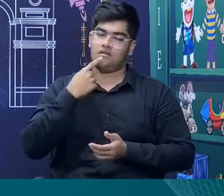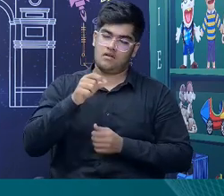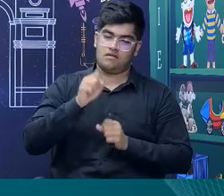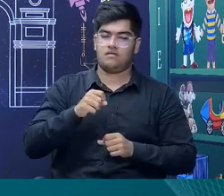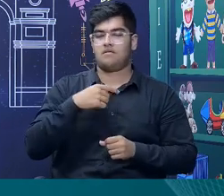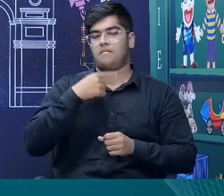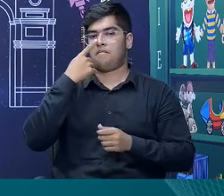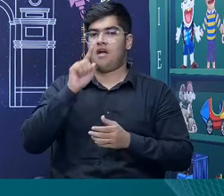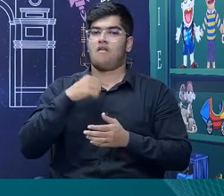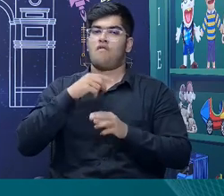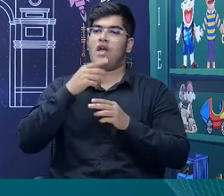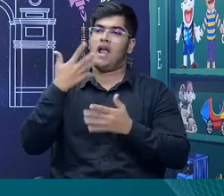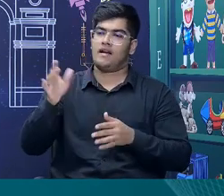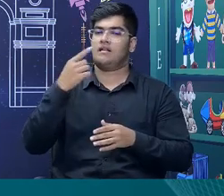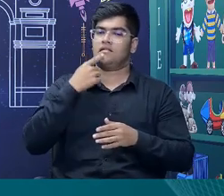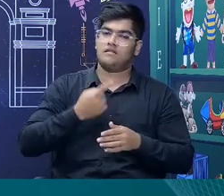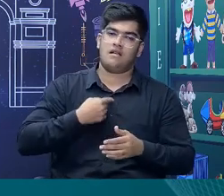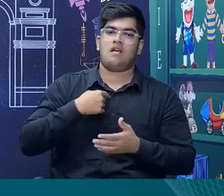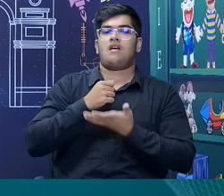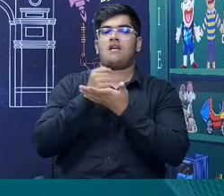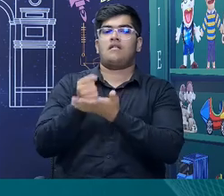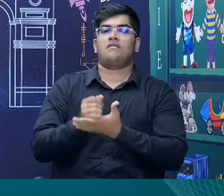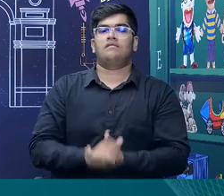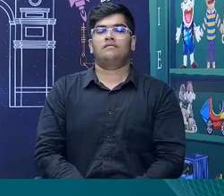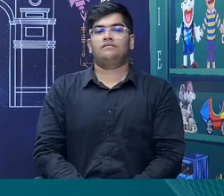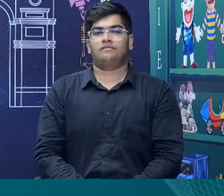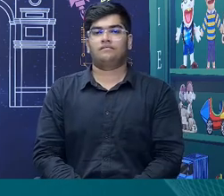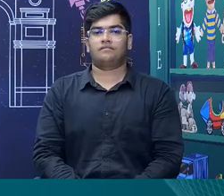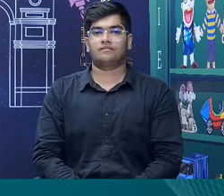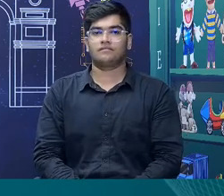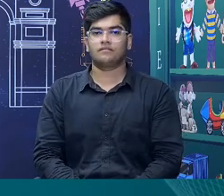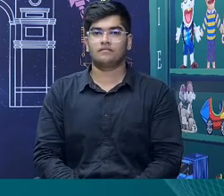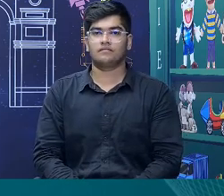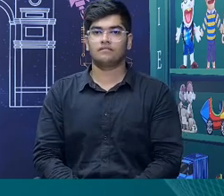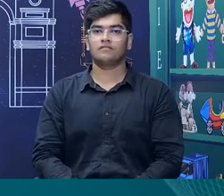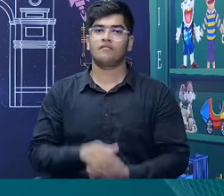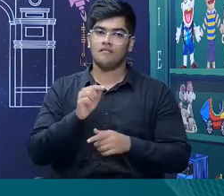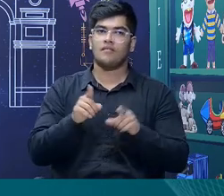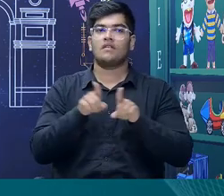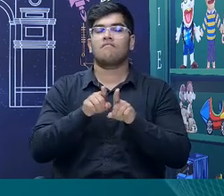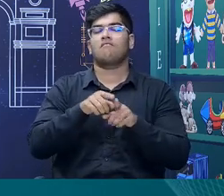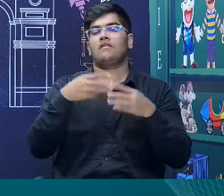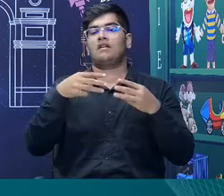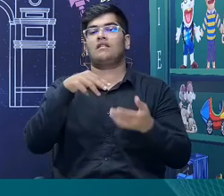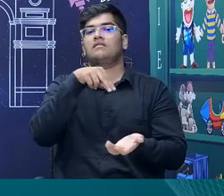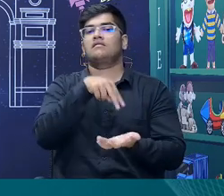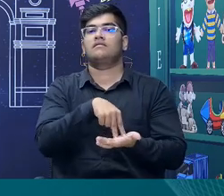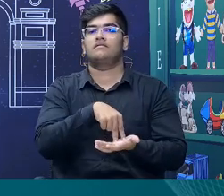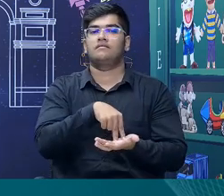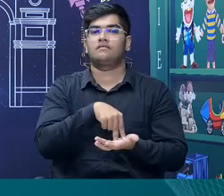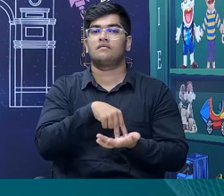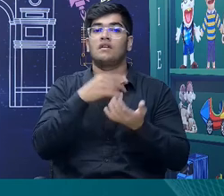बिल्कुल मां आप जो कहेंगे वो मैं आपके लिए करूंगा तो इसी तरह से वह द्वारा पर खड़े हो गए